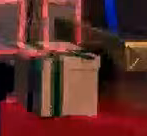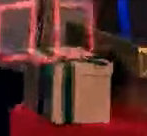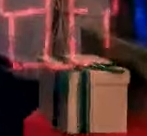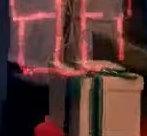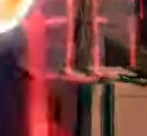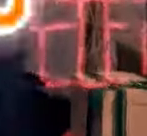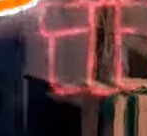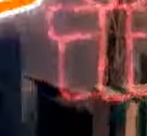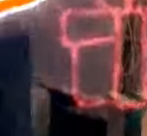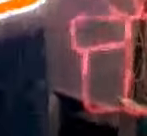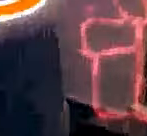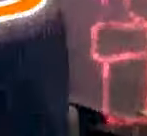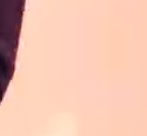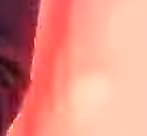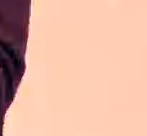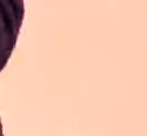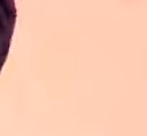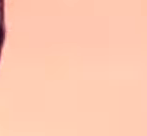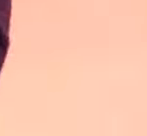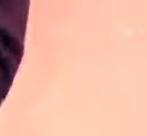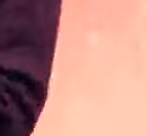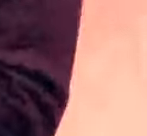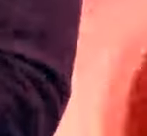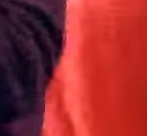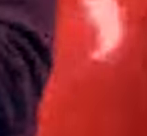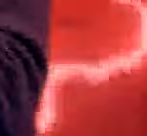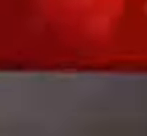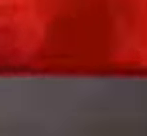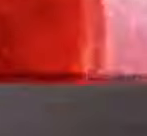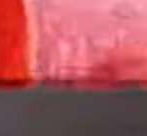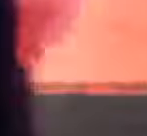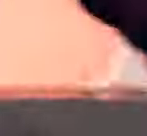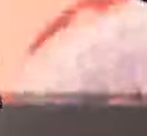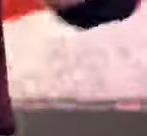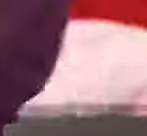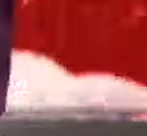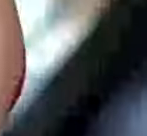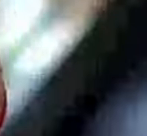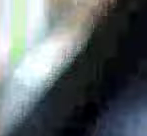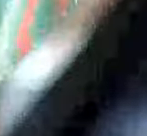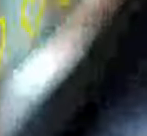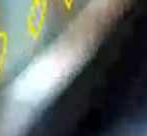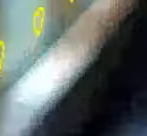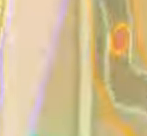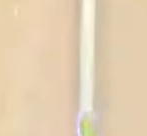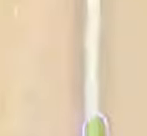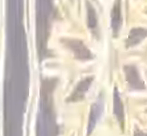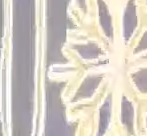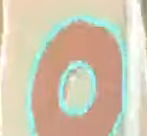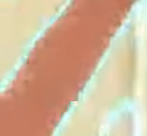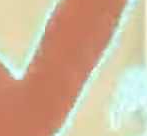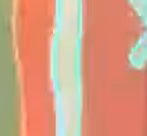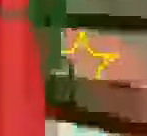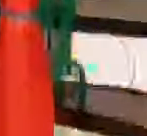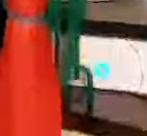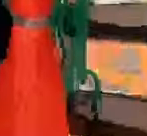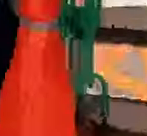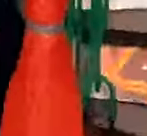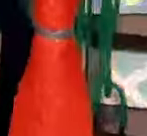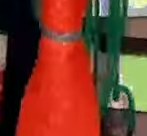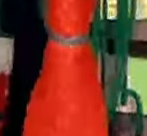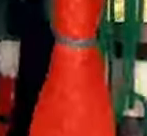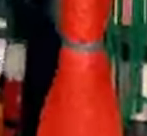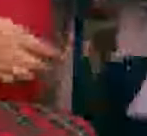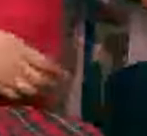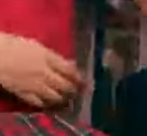Laging feel na feel, laging feel na feel. Damang-dama ang sigla, umaapaw ang